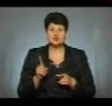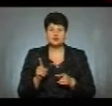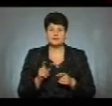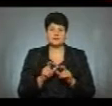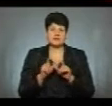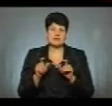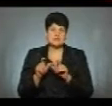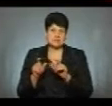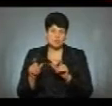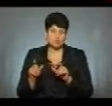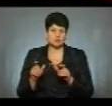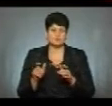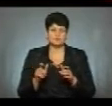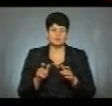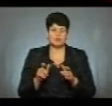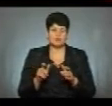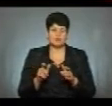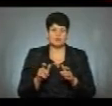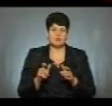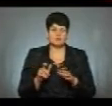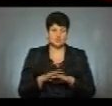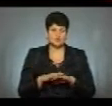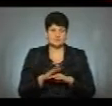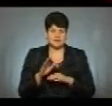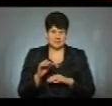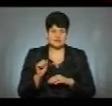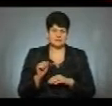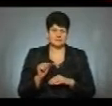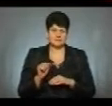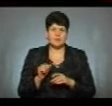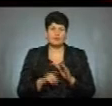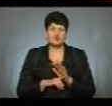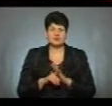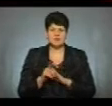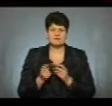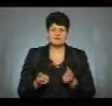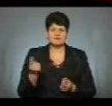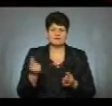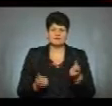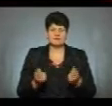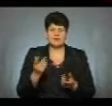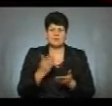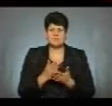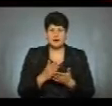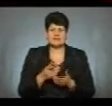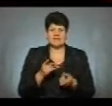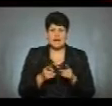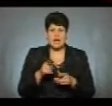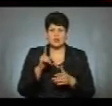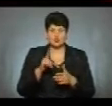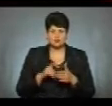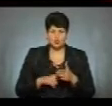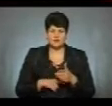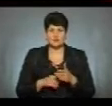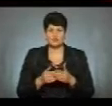інститути громадянського суспільства починають зароджуватись і, власне, мати реальну довіру